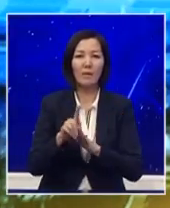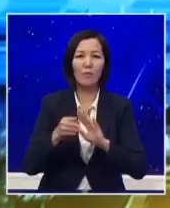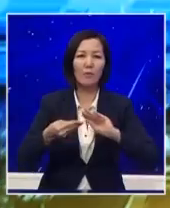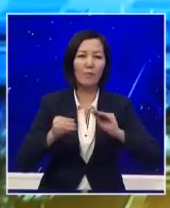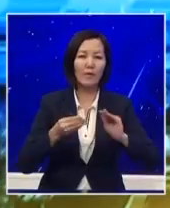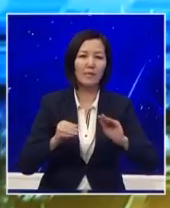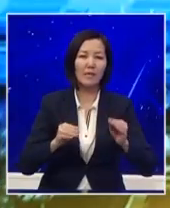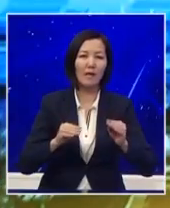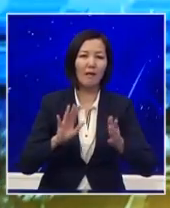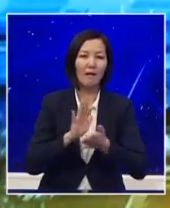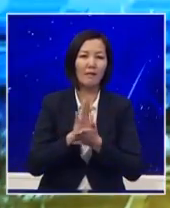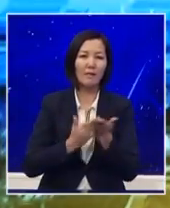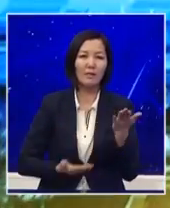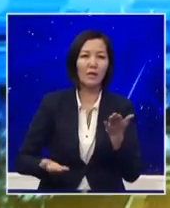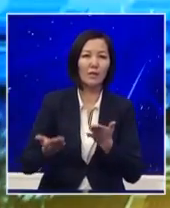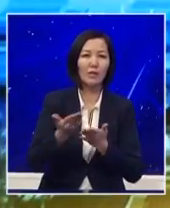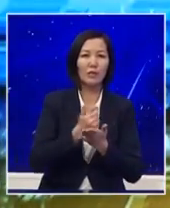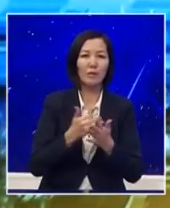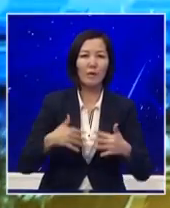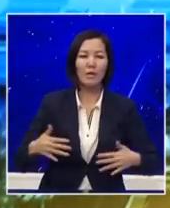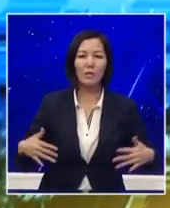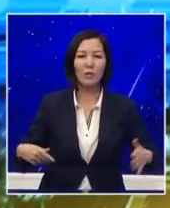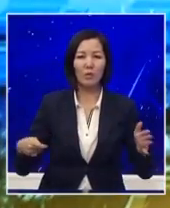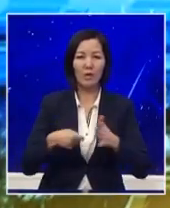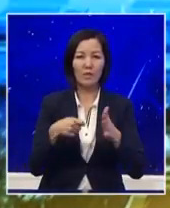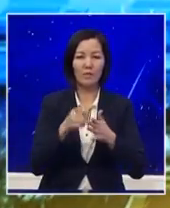пластикалық қалдықтарды жинап, қанған жануарларға азық береді.